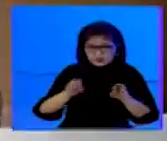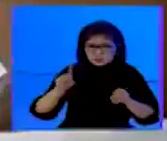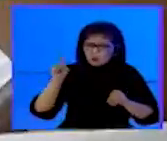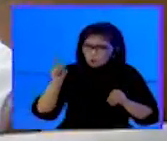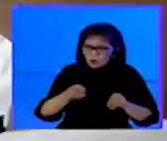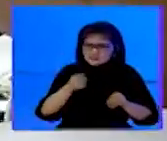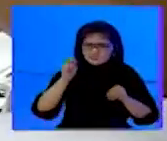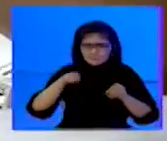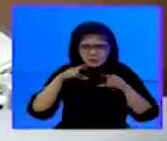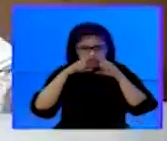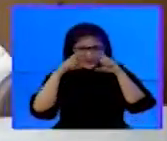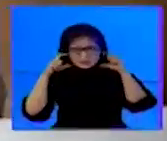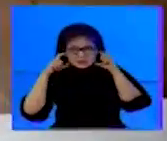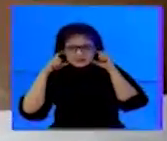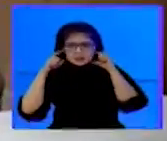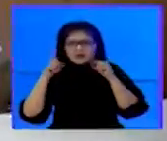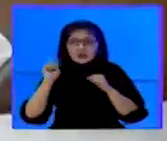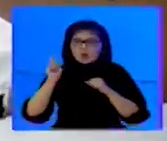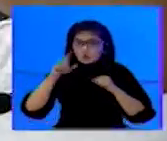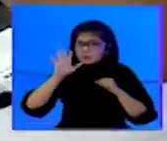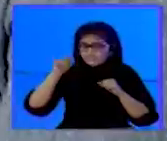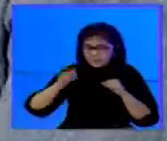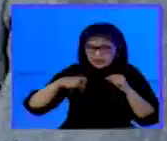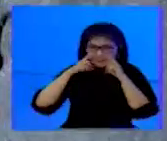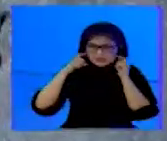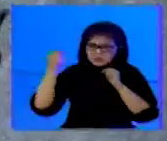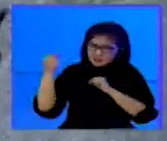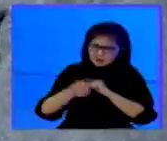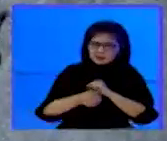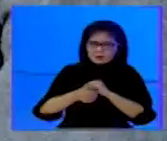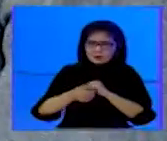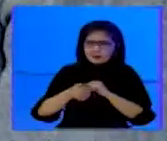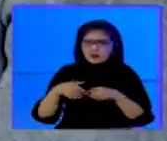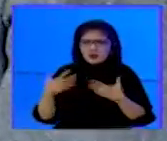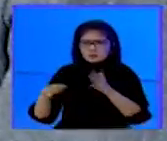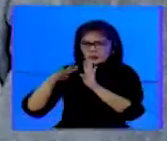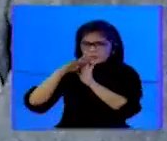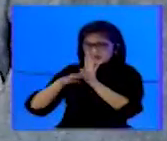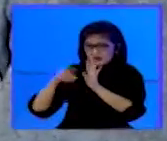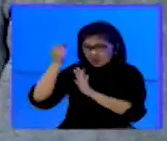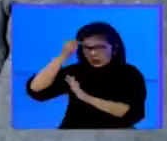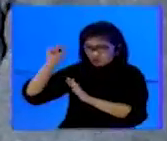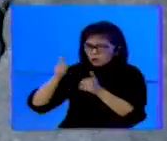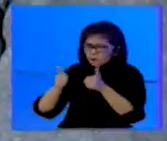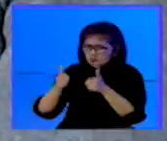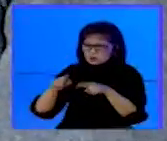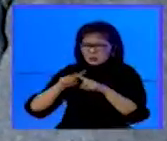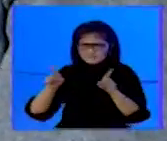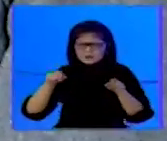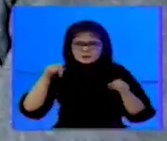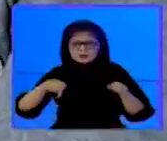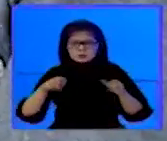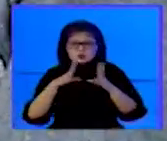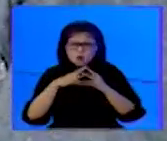menggunakan masker dan ketika tidak menggunakan masker itu akan kena denda. Nah, kebijakan yang di kantor sudah bagus, namun ada solusi